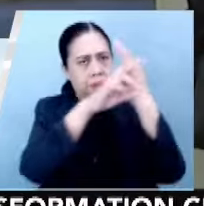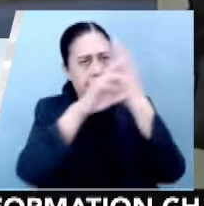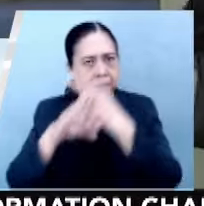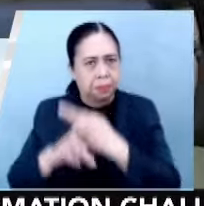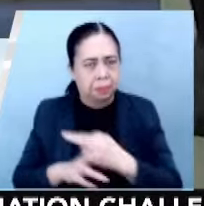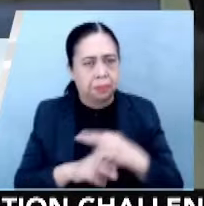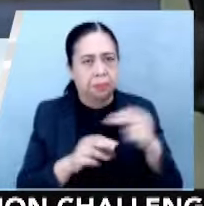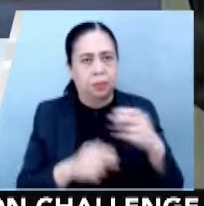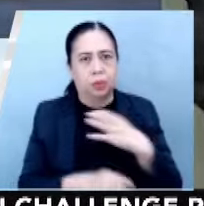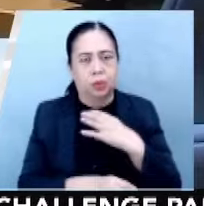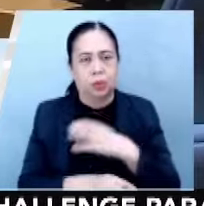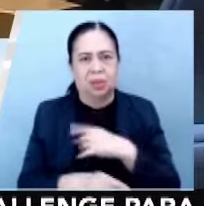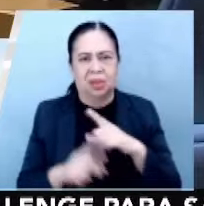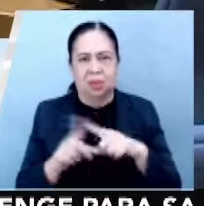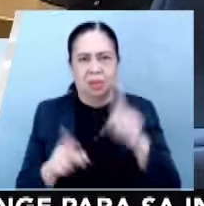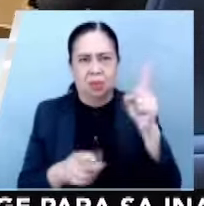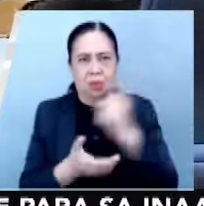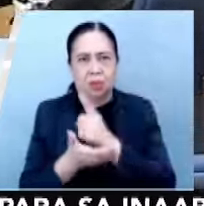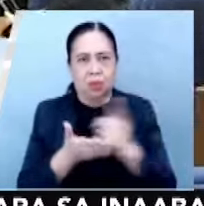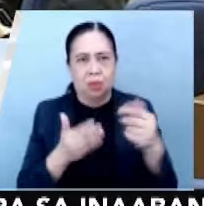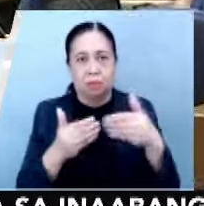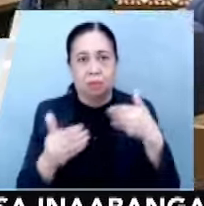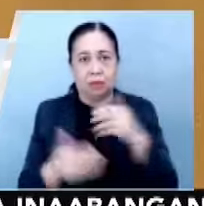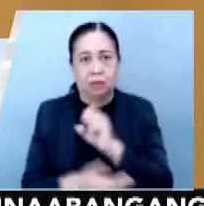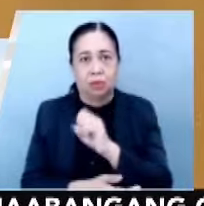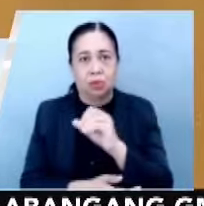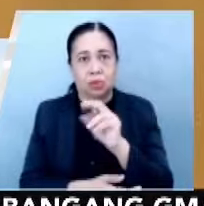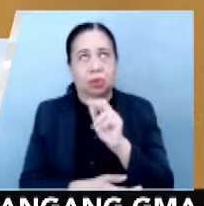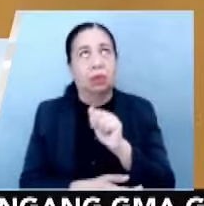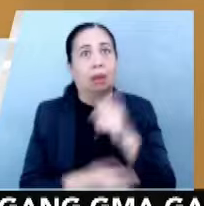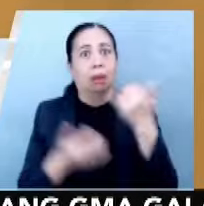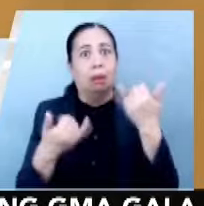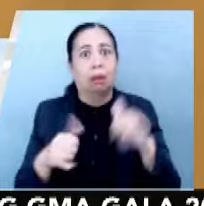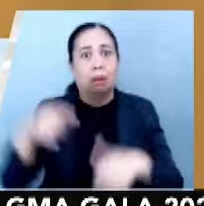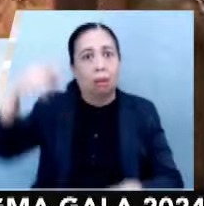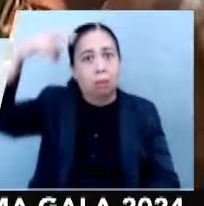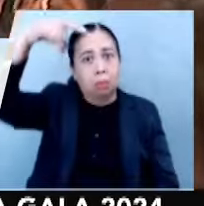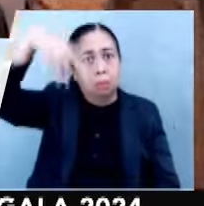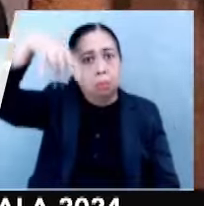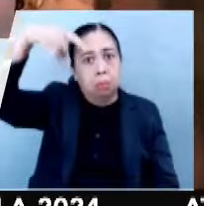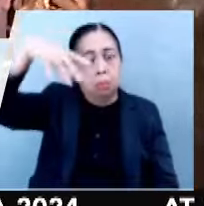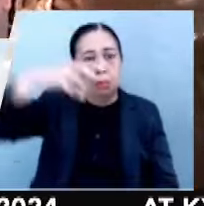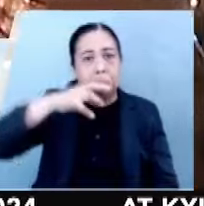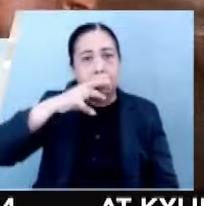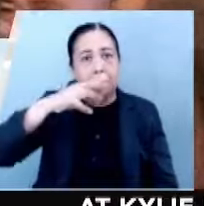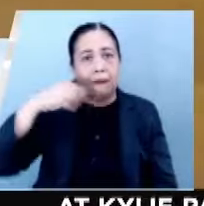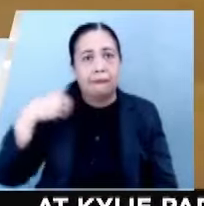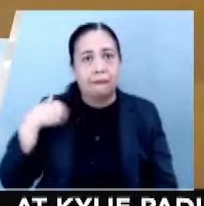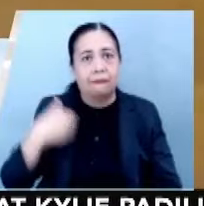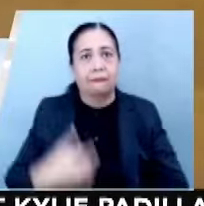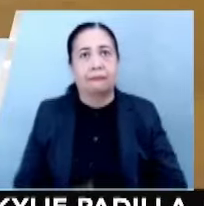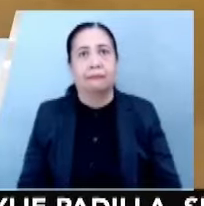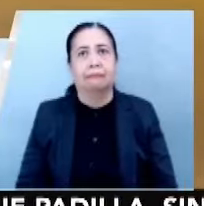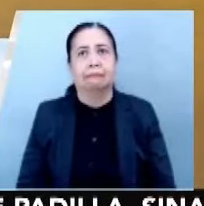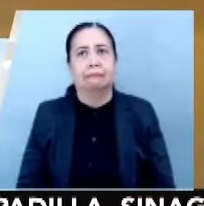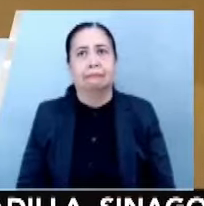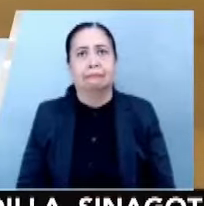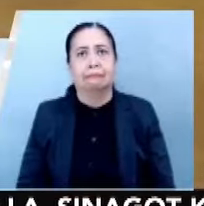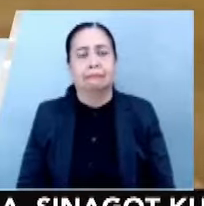Pero bakit isang linggo bago ang sona? Tumutulo ang kisame ng session hall. Sir, yung kisame sa session hall